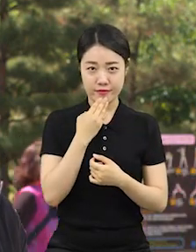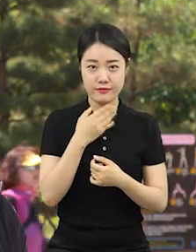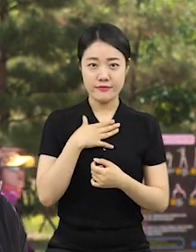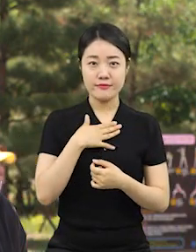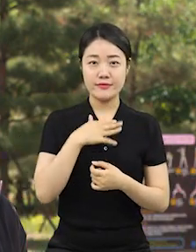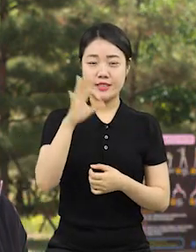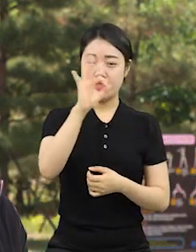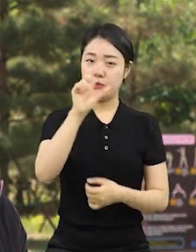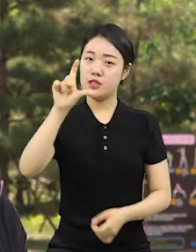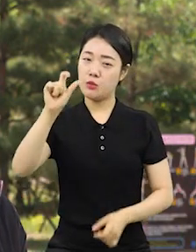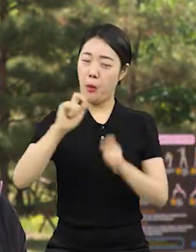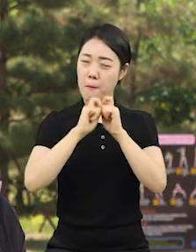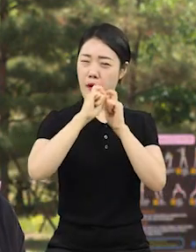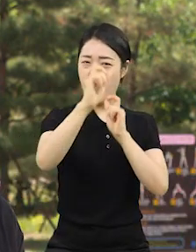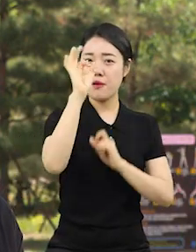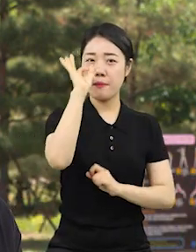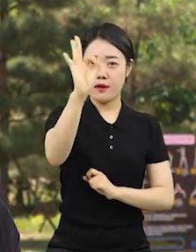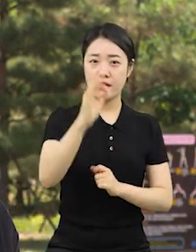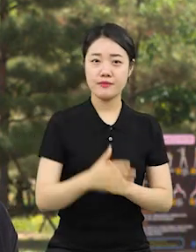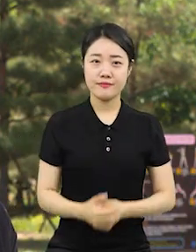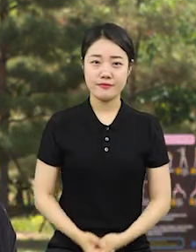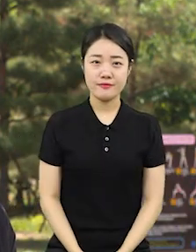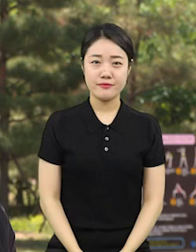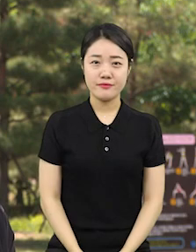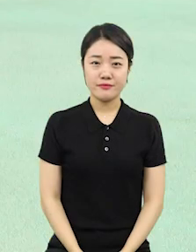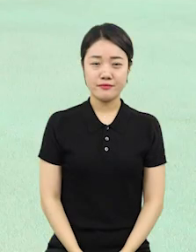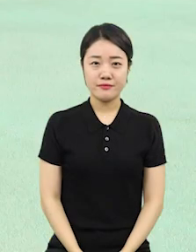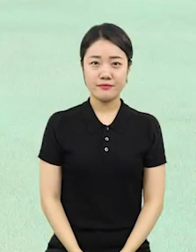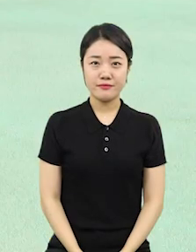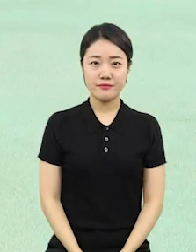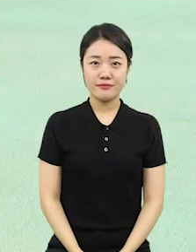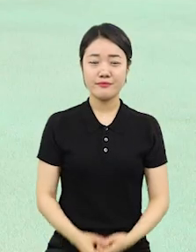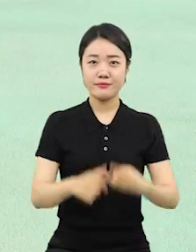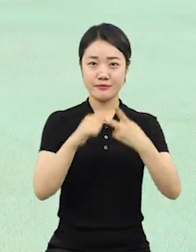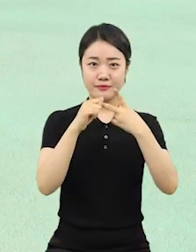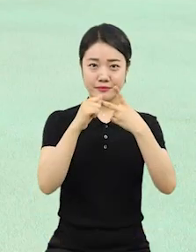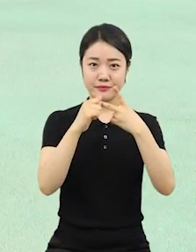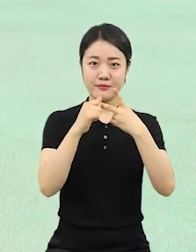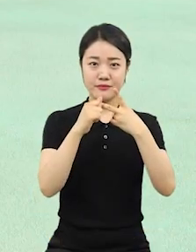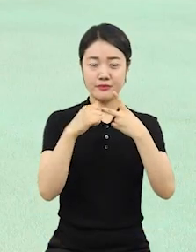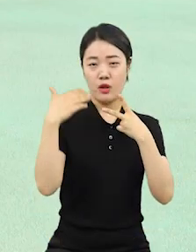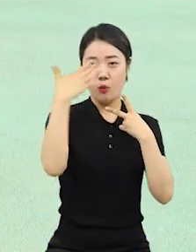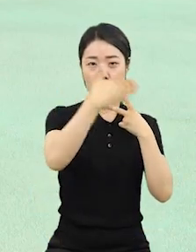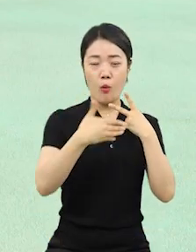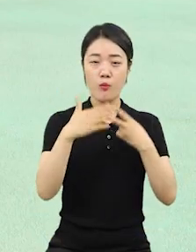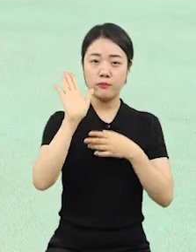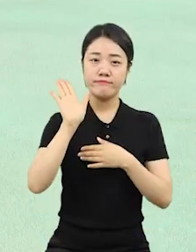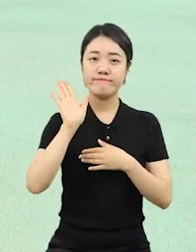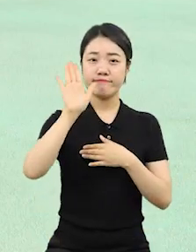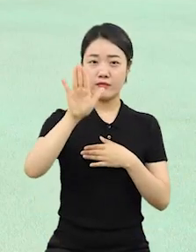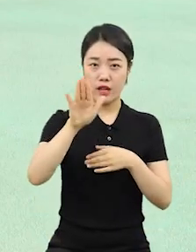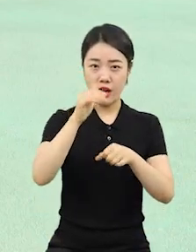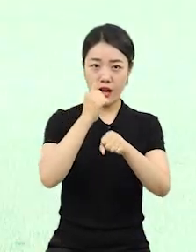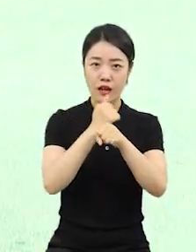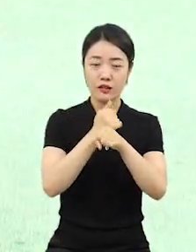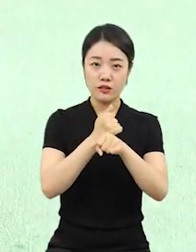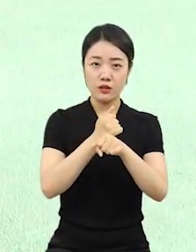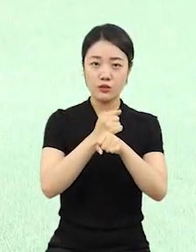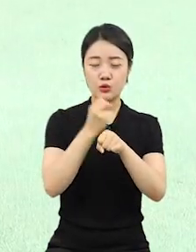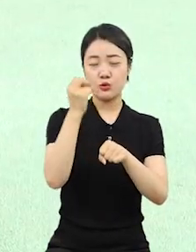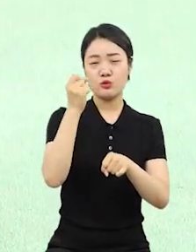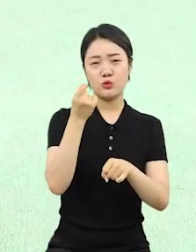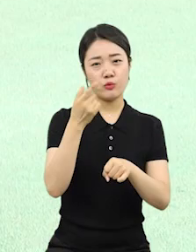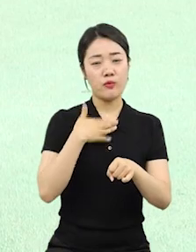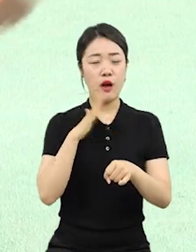전방 10에서 15m를 바라봅니다. 둘째, 몸을 앞으로 5도 정도 기울여